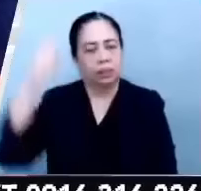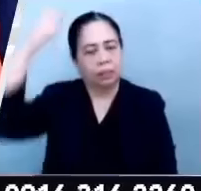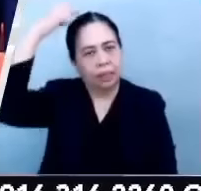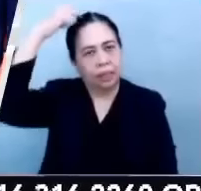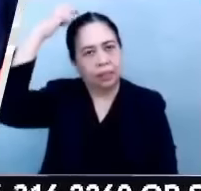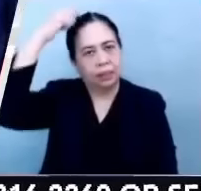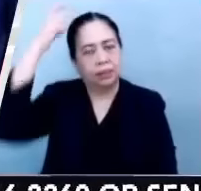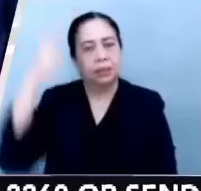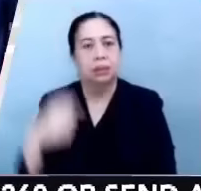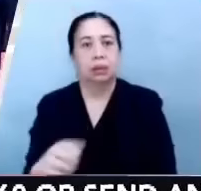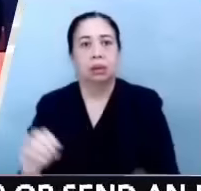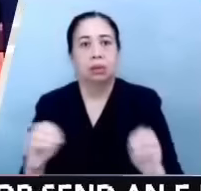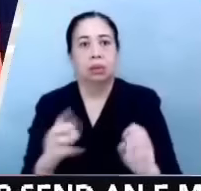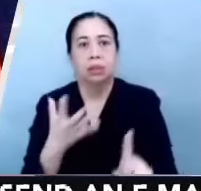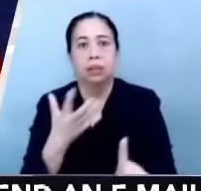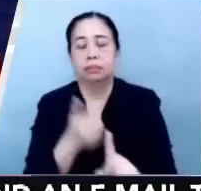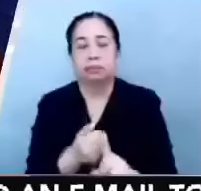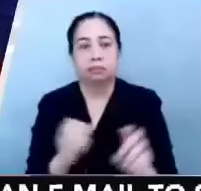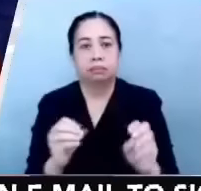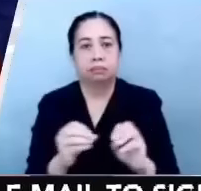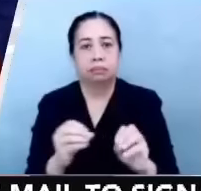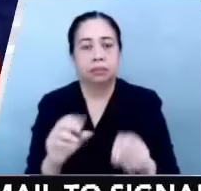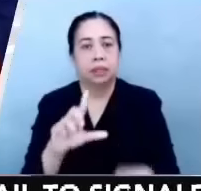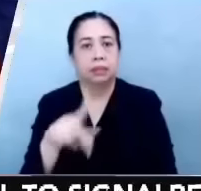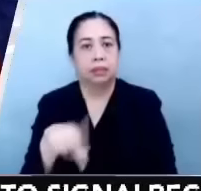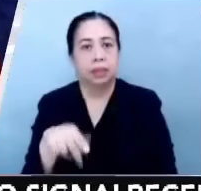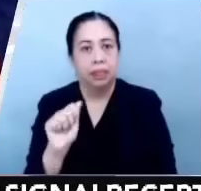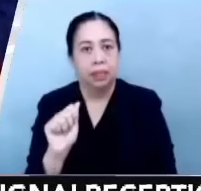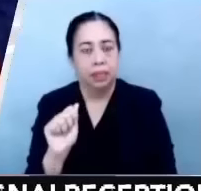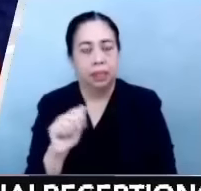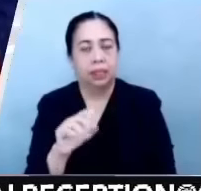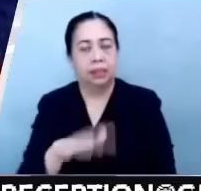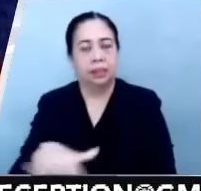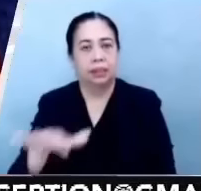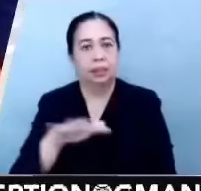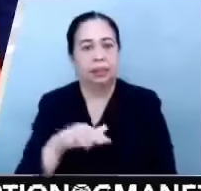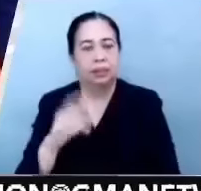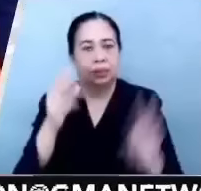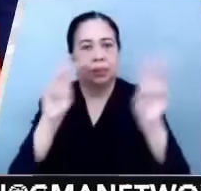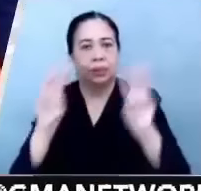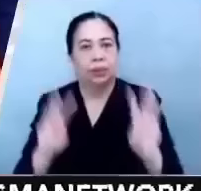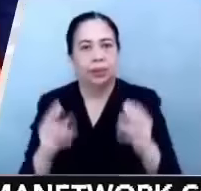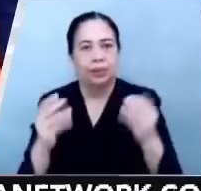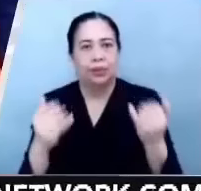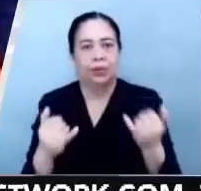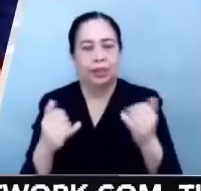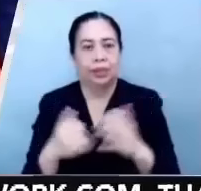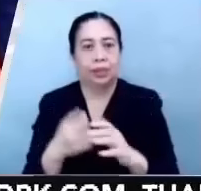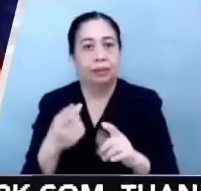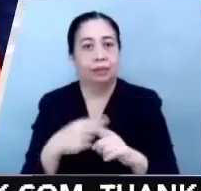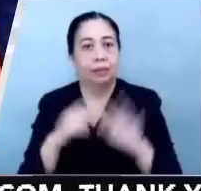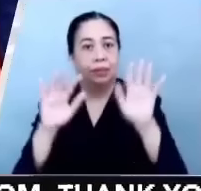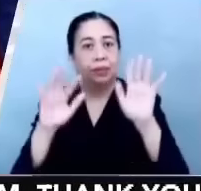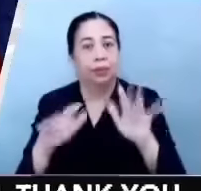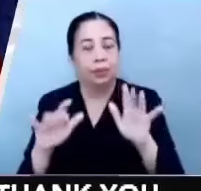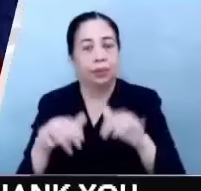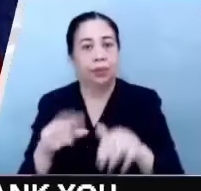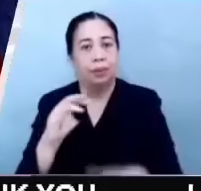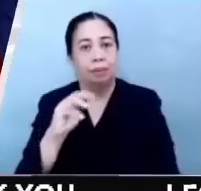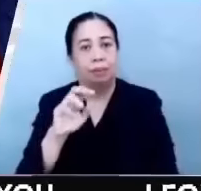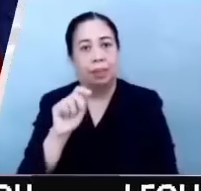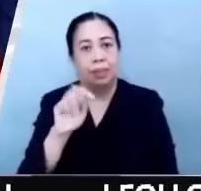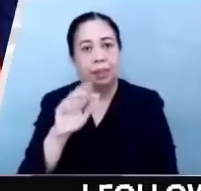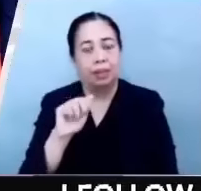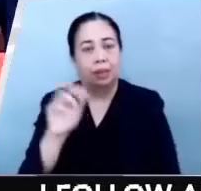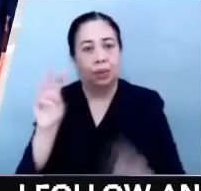rin direktang epekto ng sabing low pressure area sa lagay ng ating panahon ngayong araw. Base po sa rainfall forecast ng Metro Weather, posible po ang